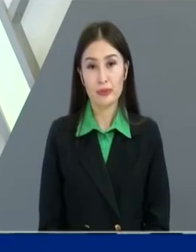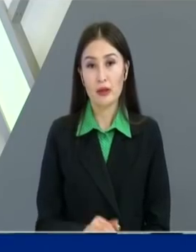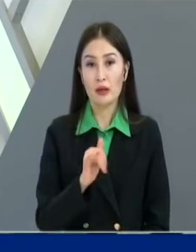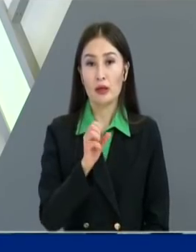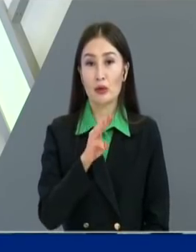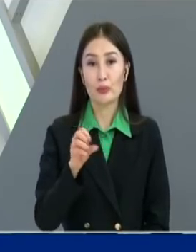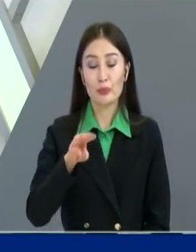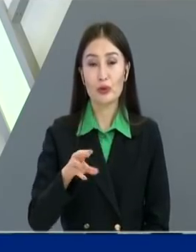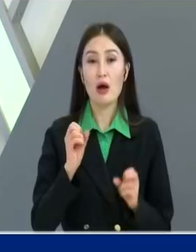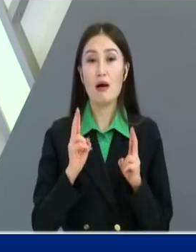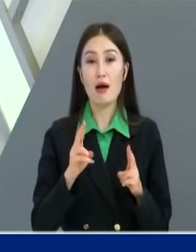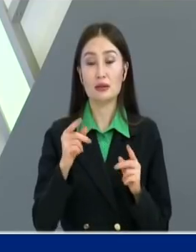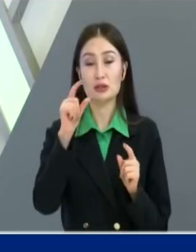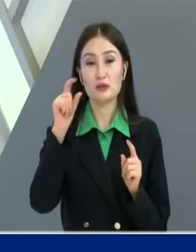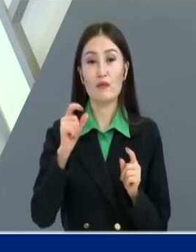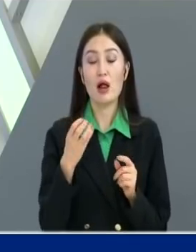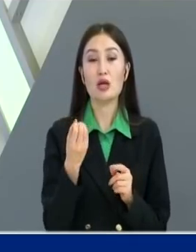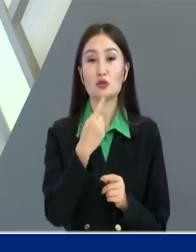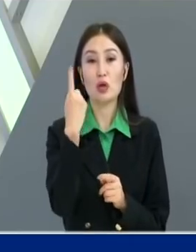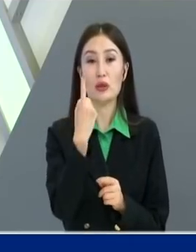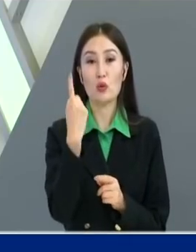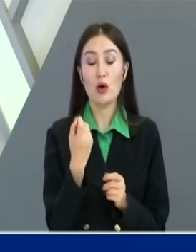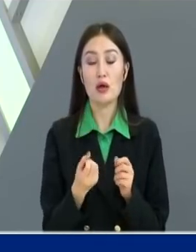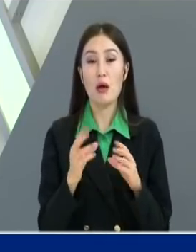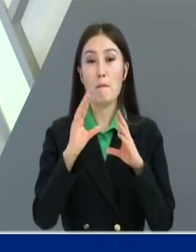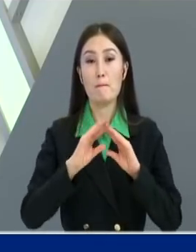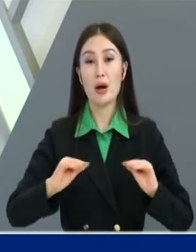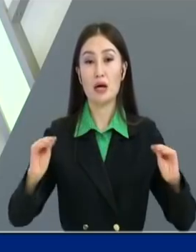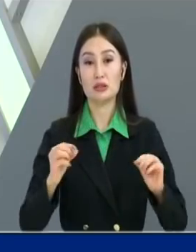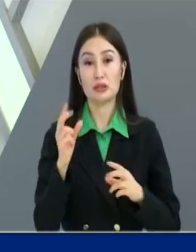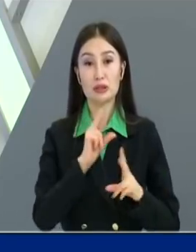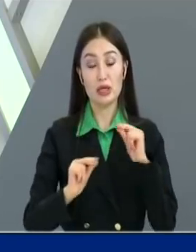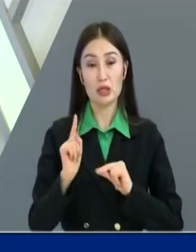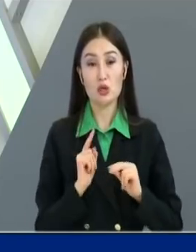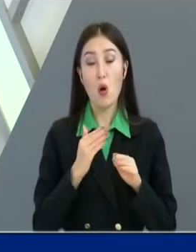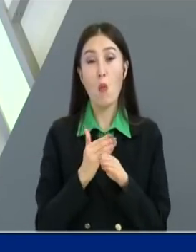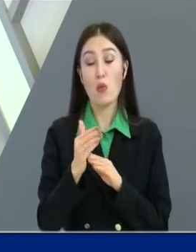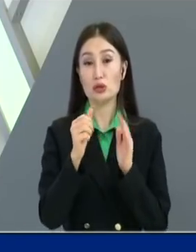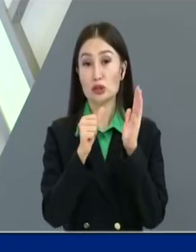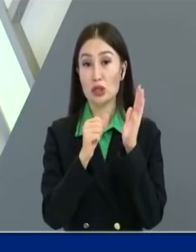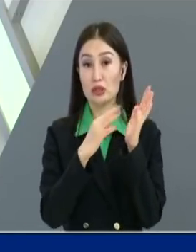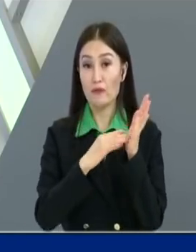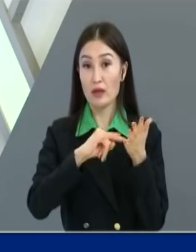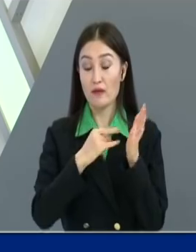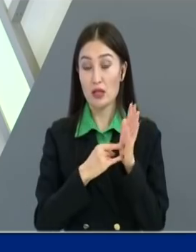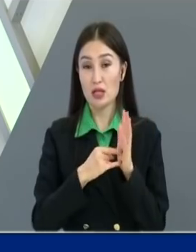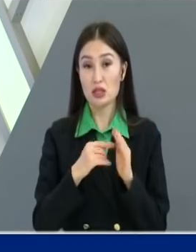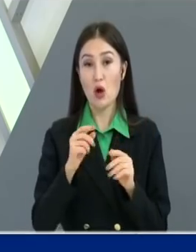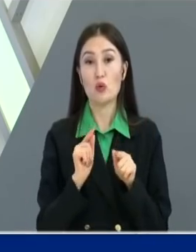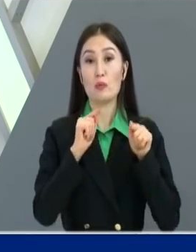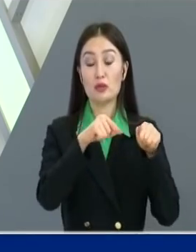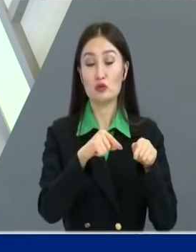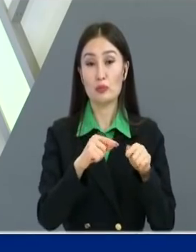Умутбек как символ еще одной погасшей надежды. После окончания 9 класса он изучал дизайн в профессионально-техническом